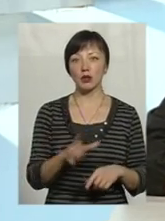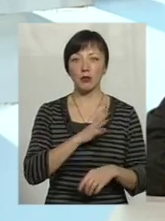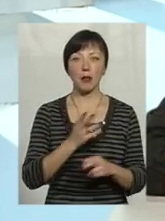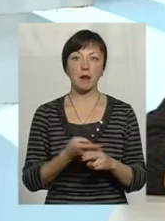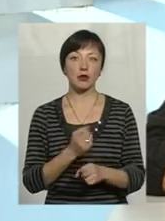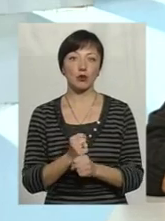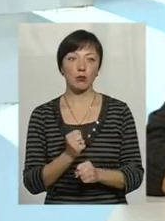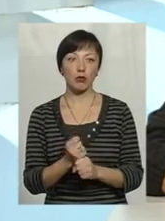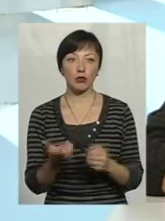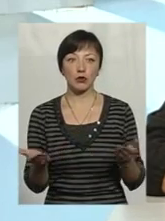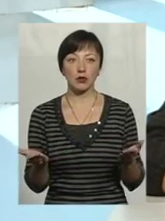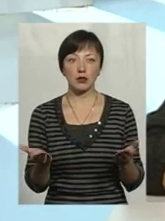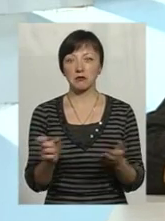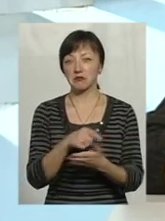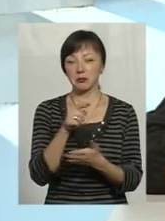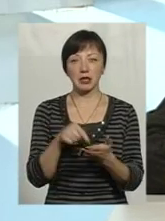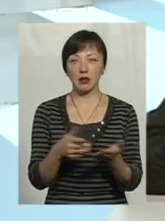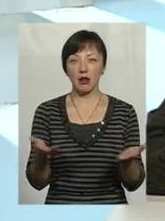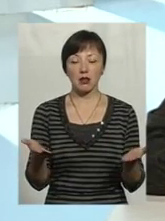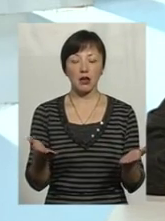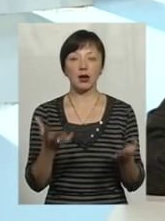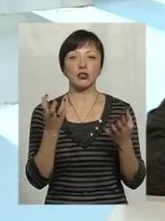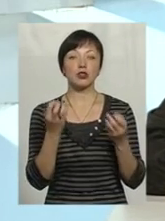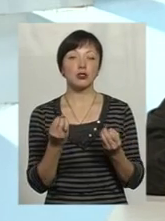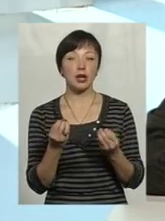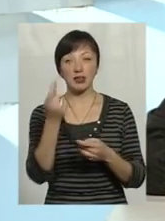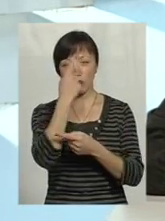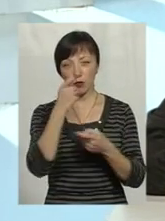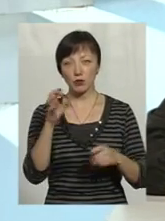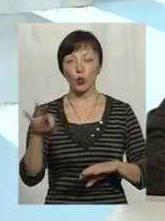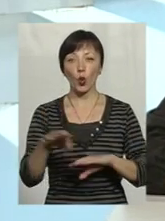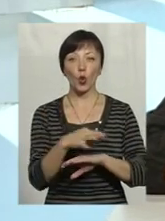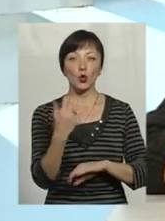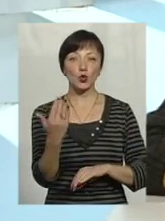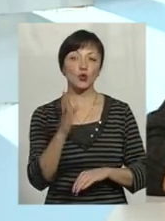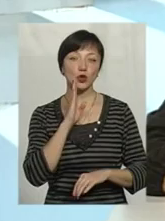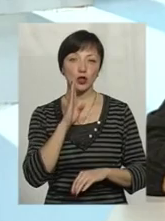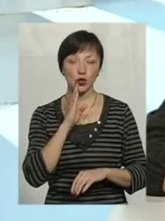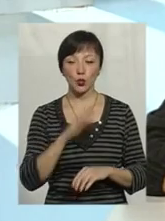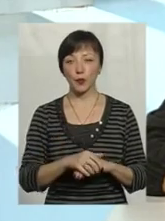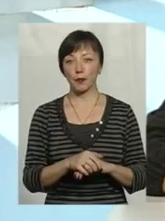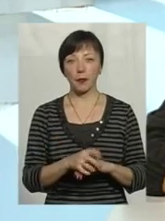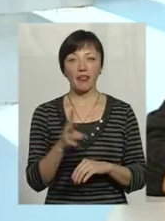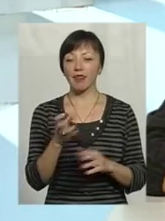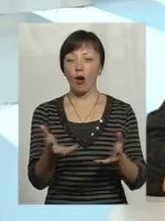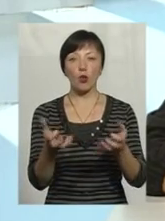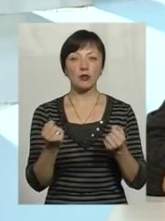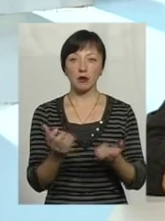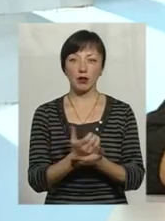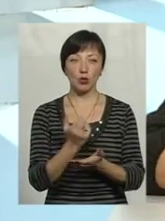роботи? Існує запитання. Потім є інформація про дружину, так? Дружина не отримала